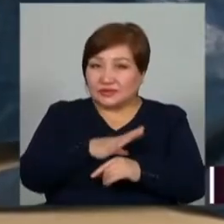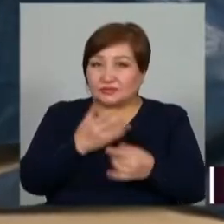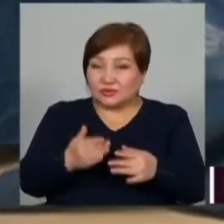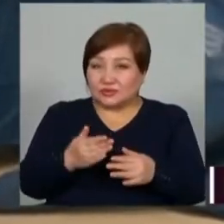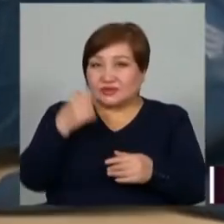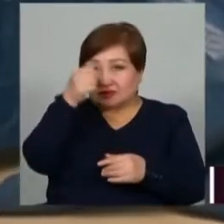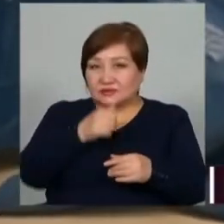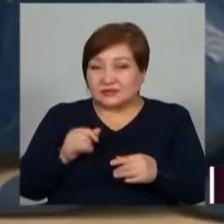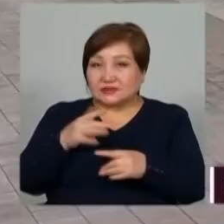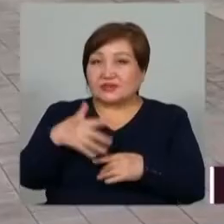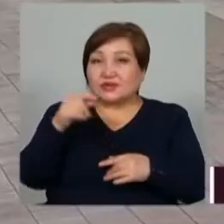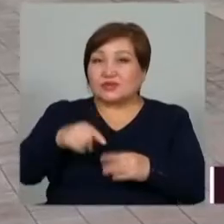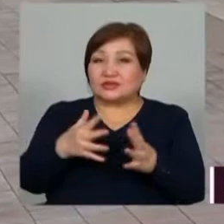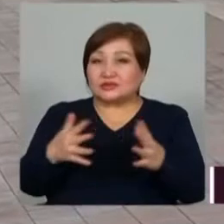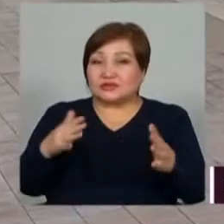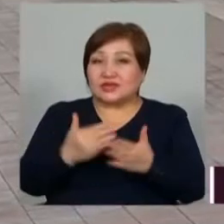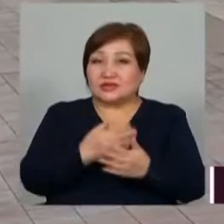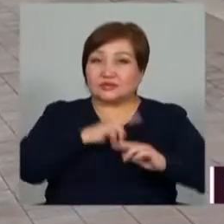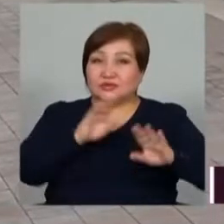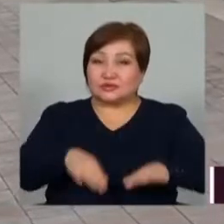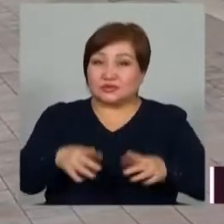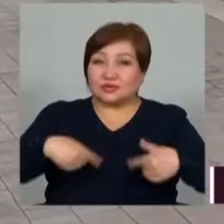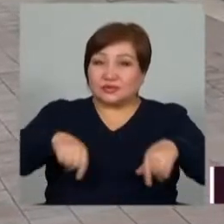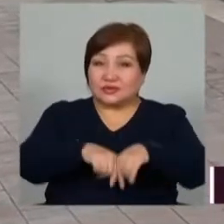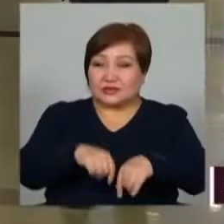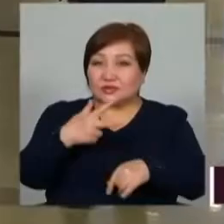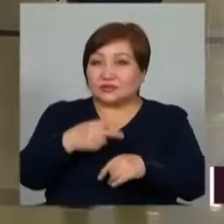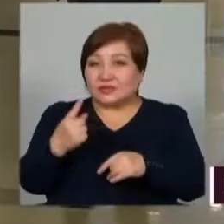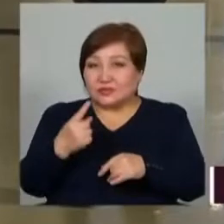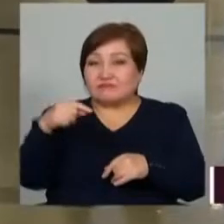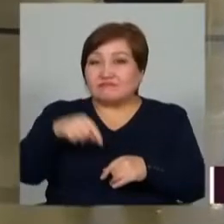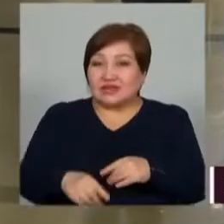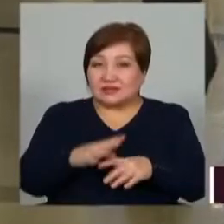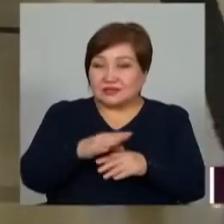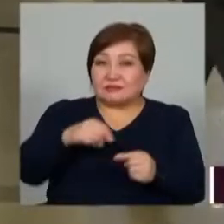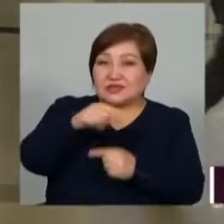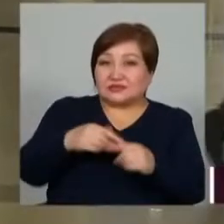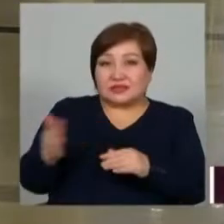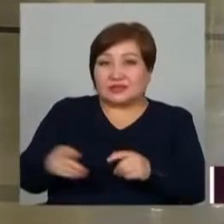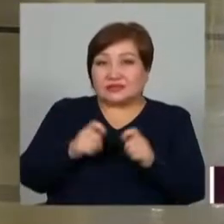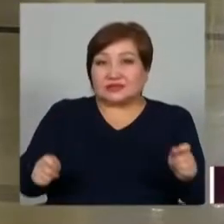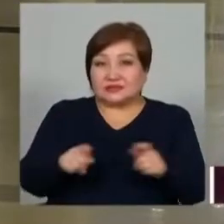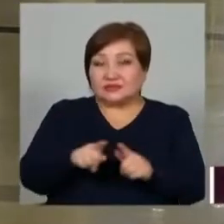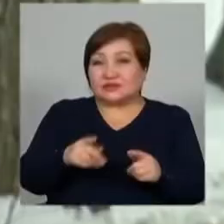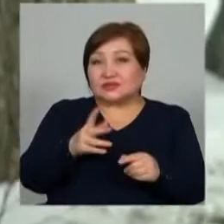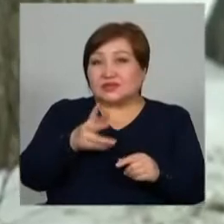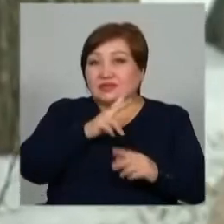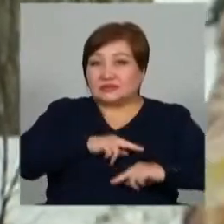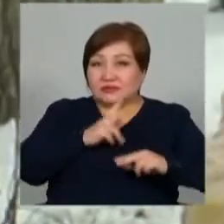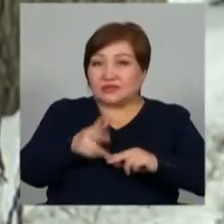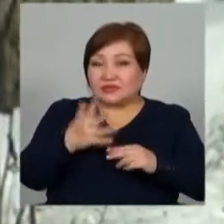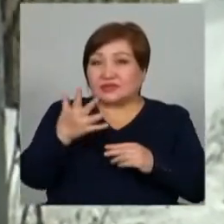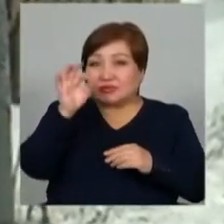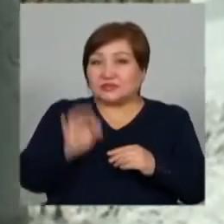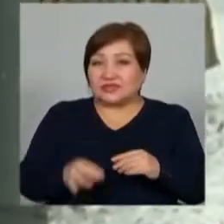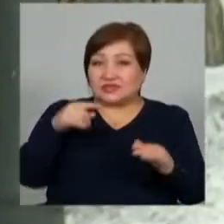50,000 жаңа жұмыс орны құрылмақ, оның 31,000-ы бизнес тарапынан ашылады. Сонда қала тұрғындарының нақты табыс көзін 5%-ға ал жалпы